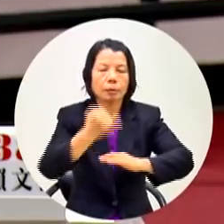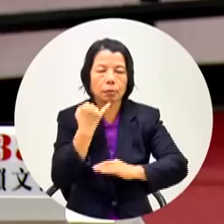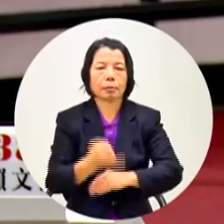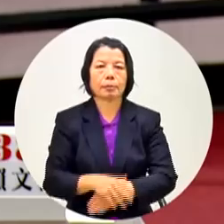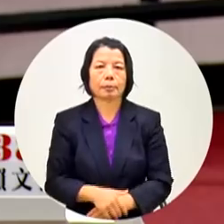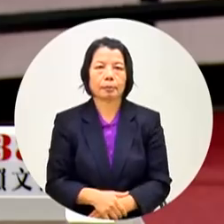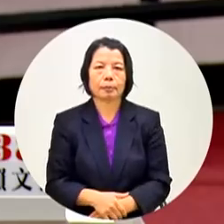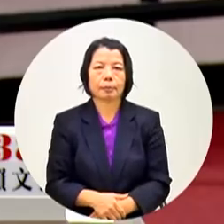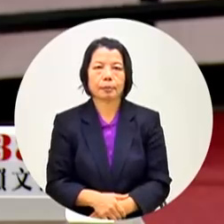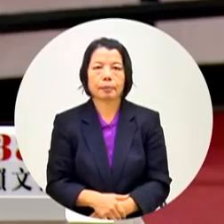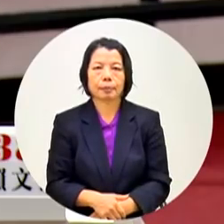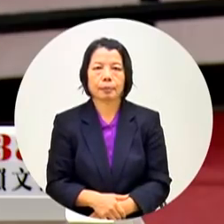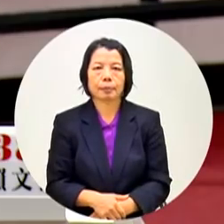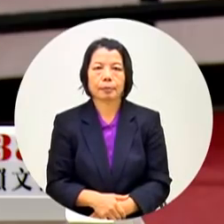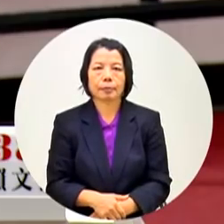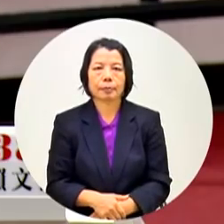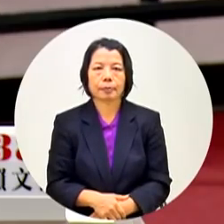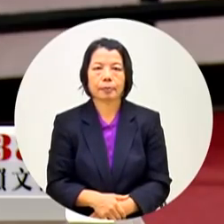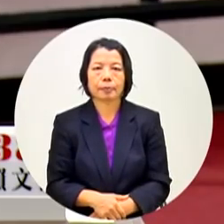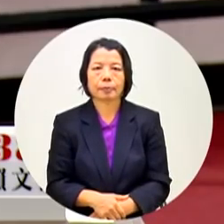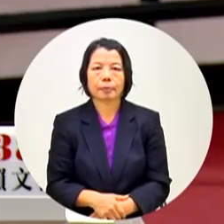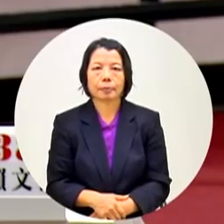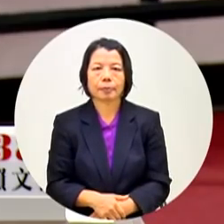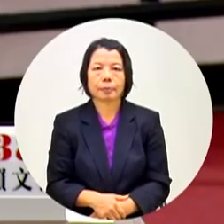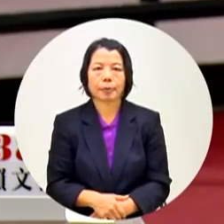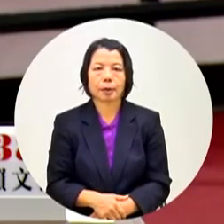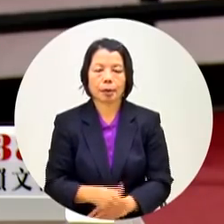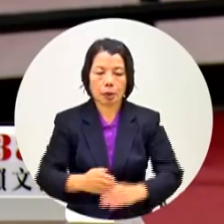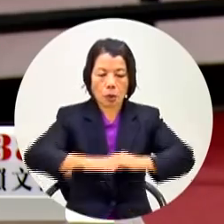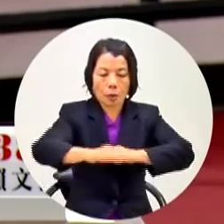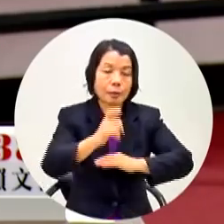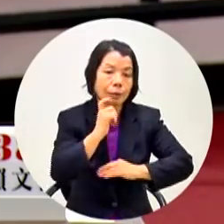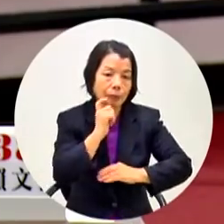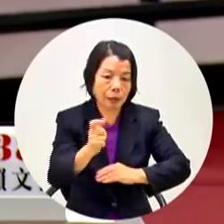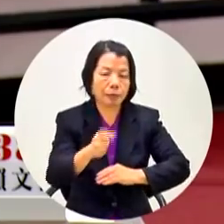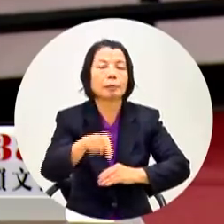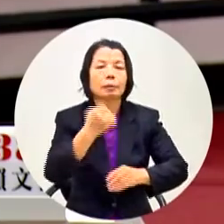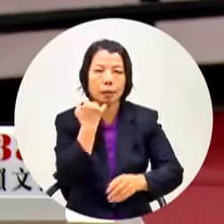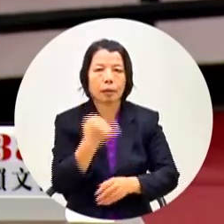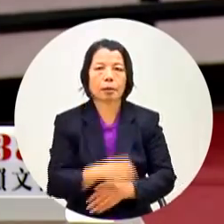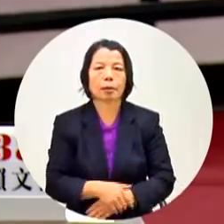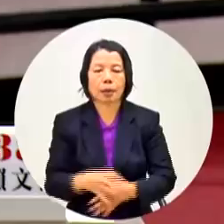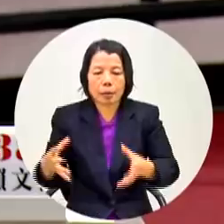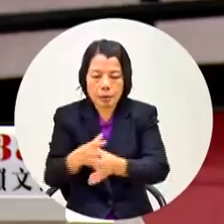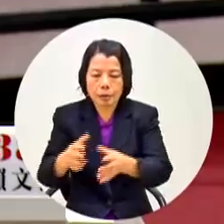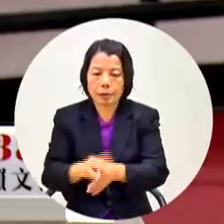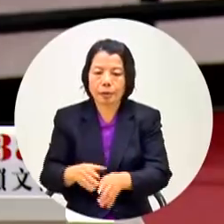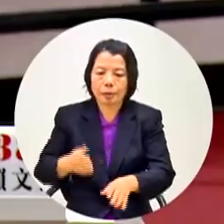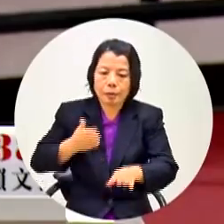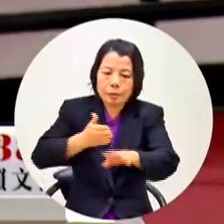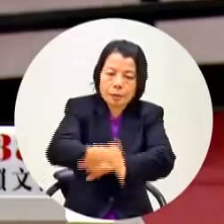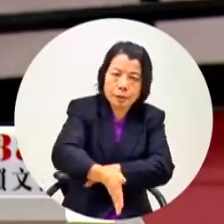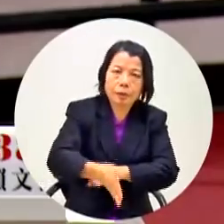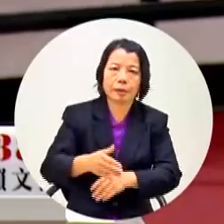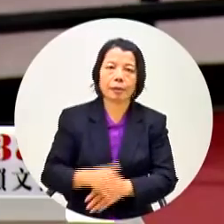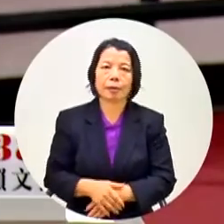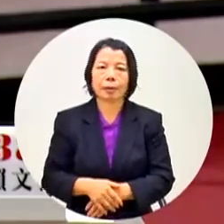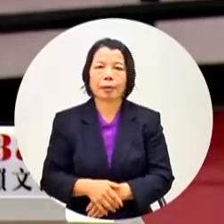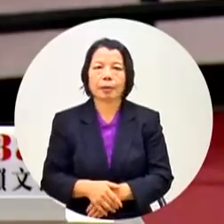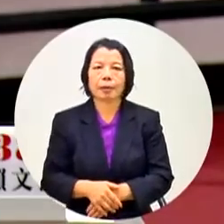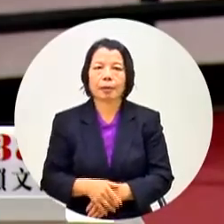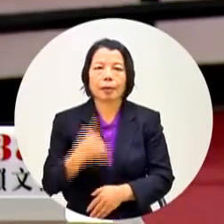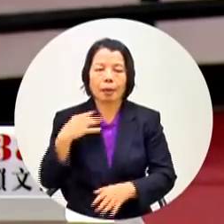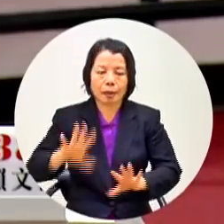那这硬铺面我想全欧洲现在都是一样，都是共存车轨，欧巴桑载妈妈啃婴啊，载大人